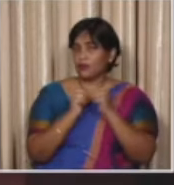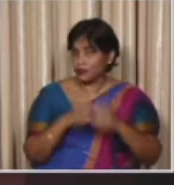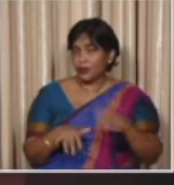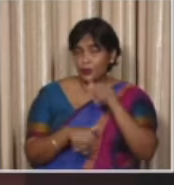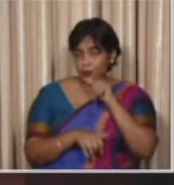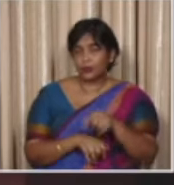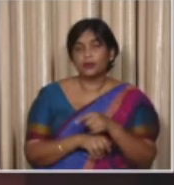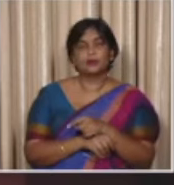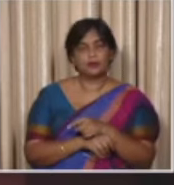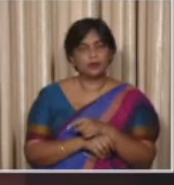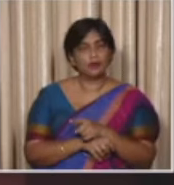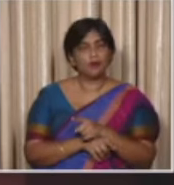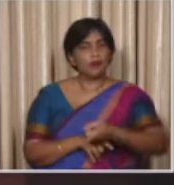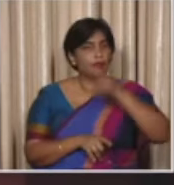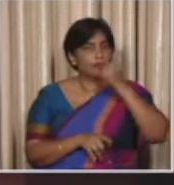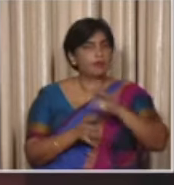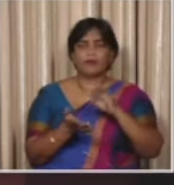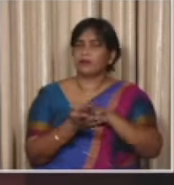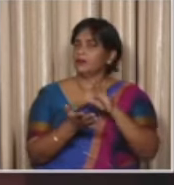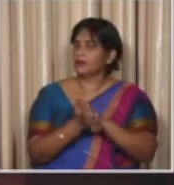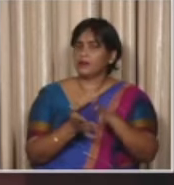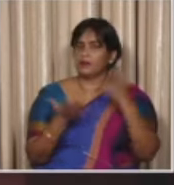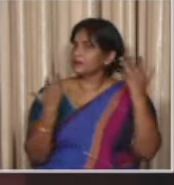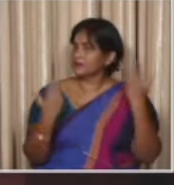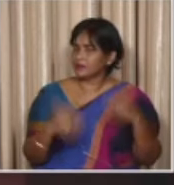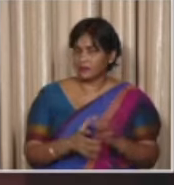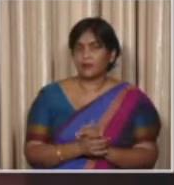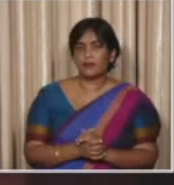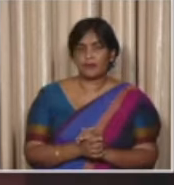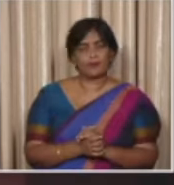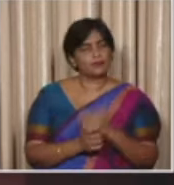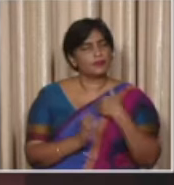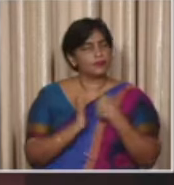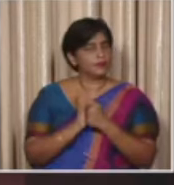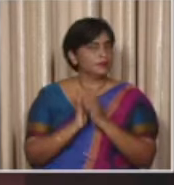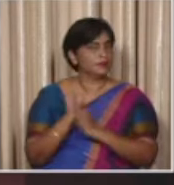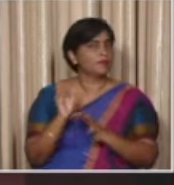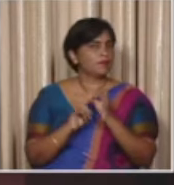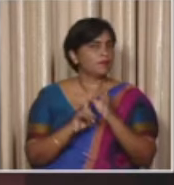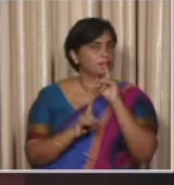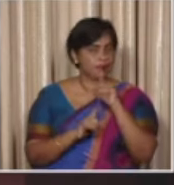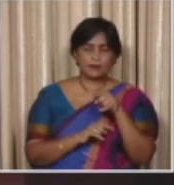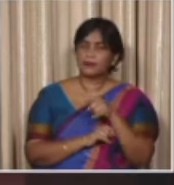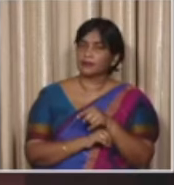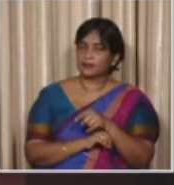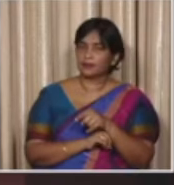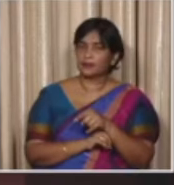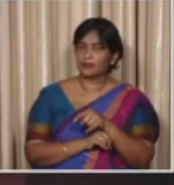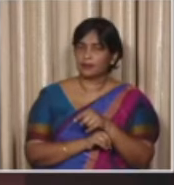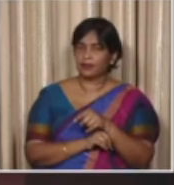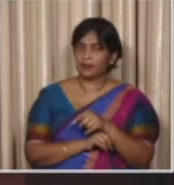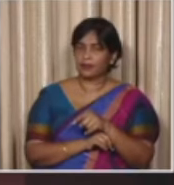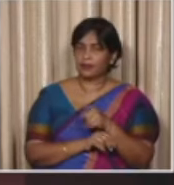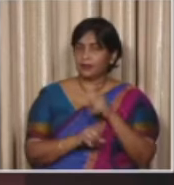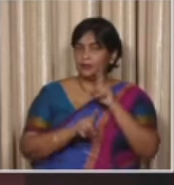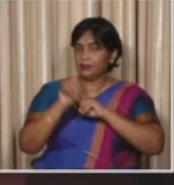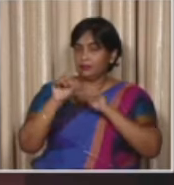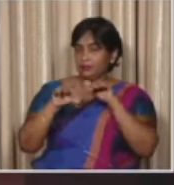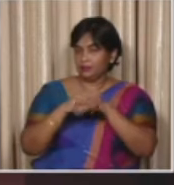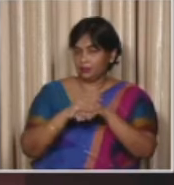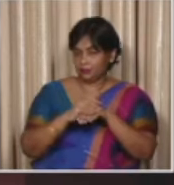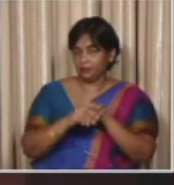දේ නිර්දේශ වෙලා හමාරයි. ඉතින් මම ගරු අමාත්‍යතුමාට කියන්න කැමති මේ මම ඔබතුමාට සාකච්ඡාවට